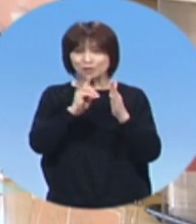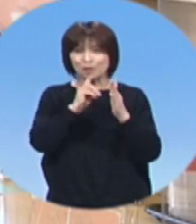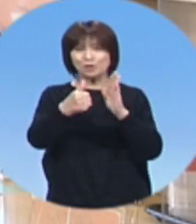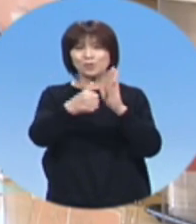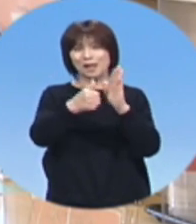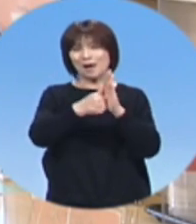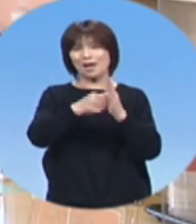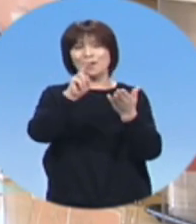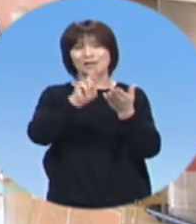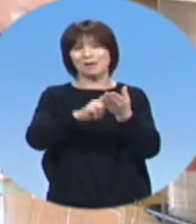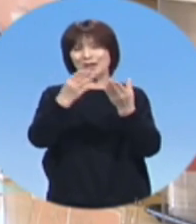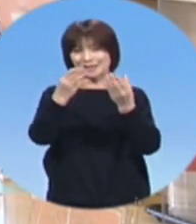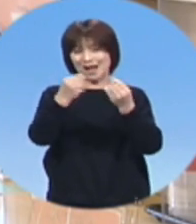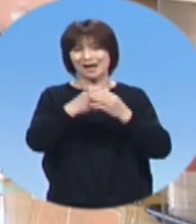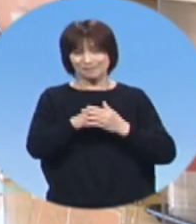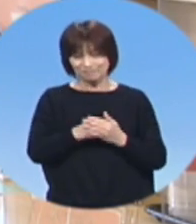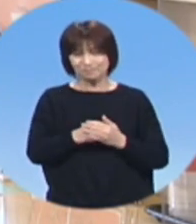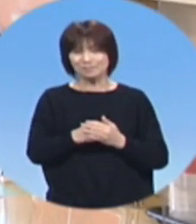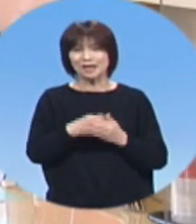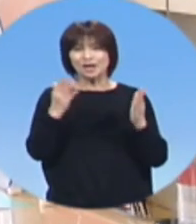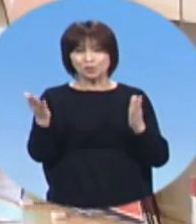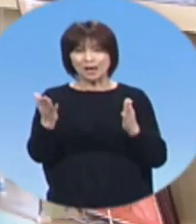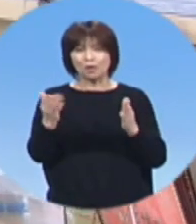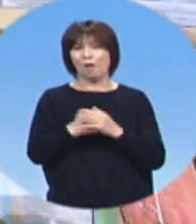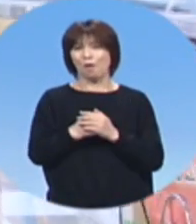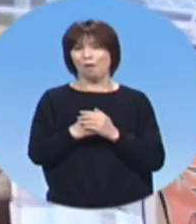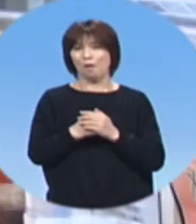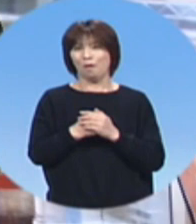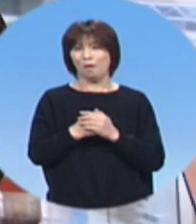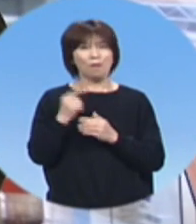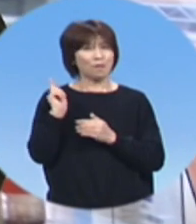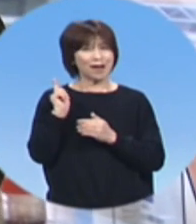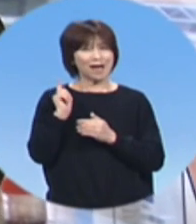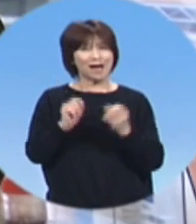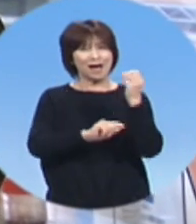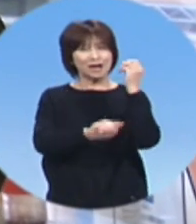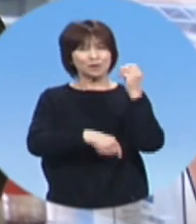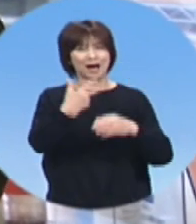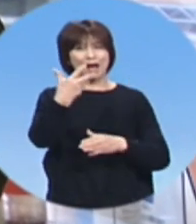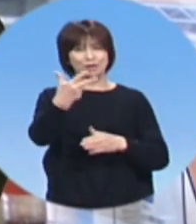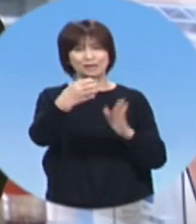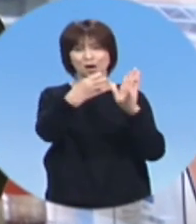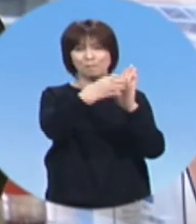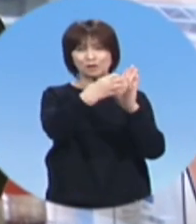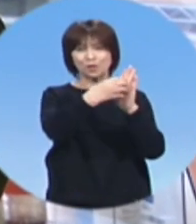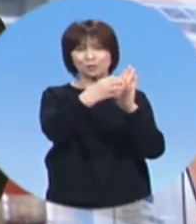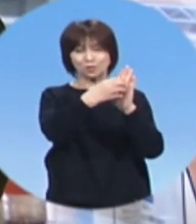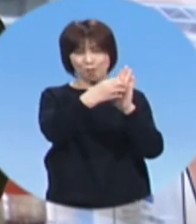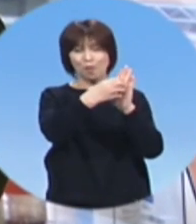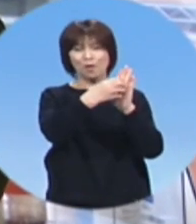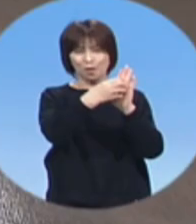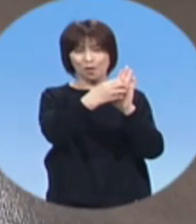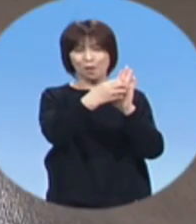名前を付けさせていただきました。それとこの袖ヶ浦市のマスコットキャラ